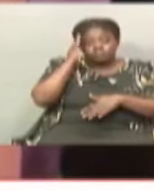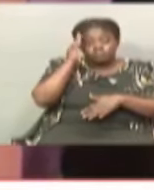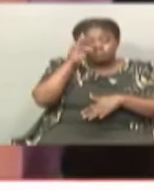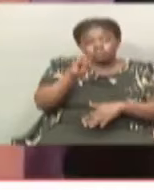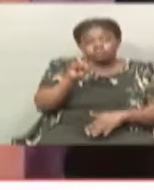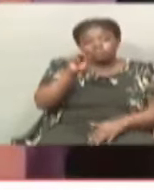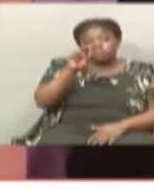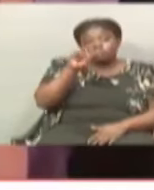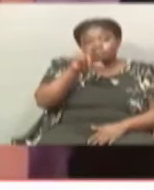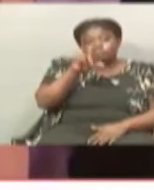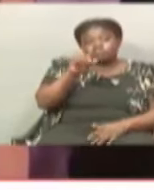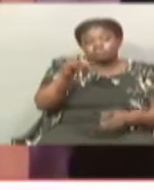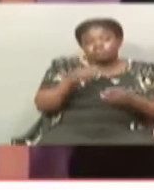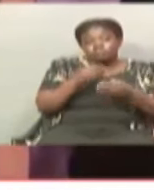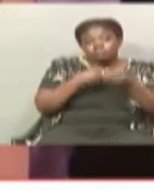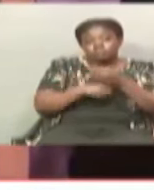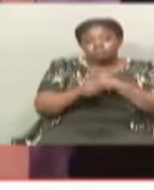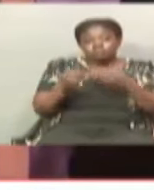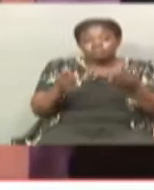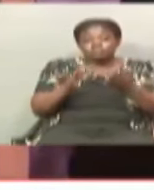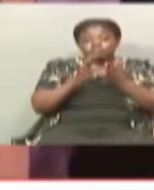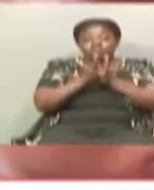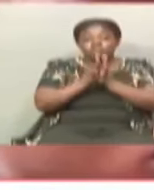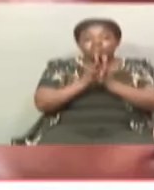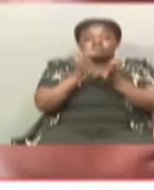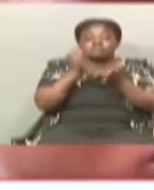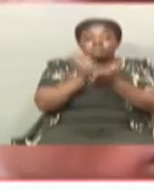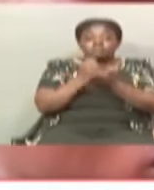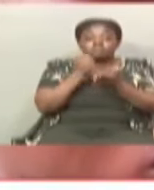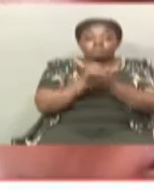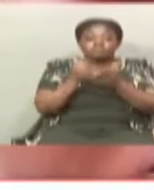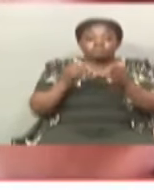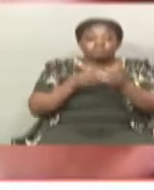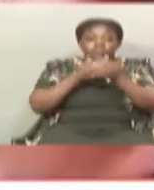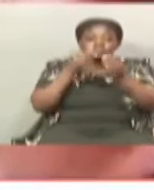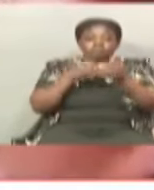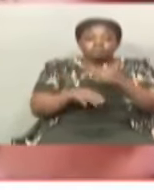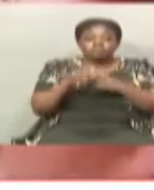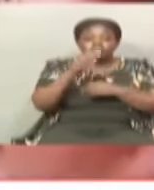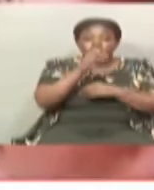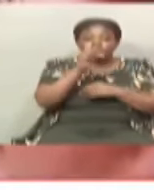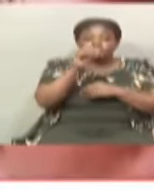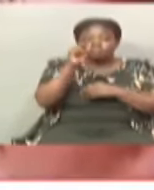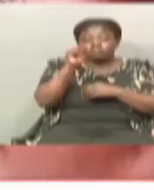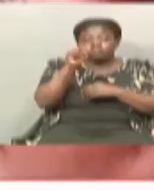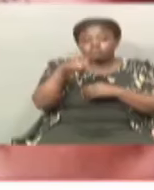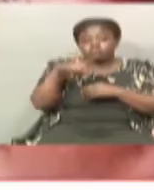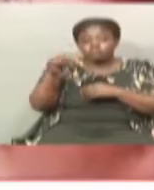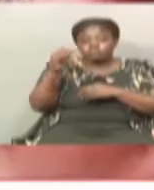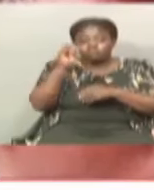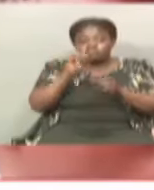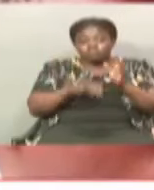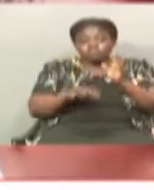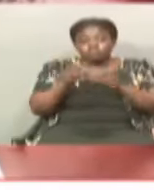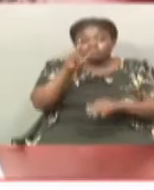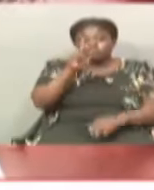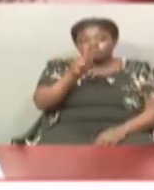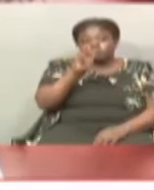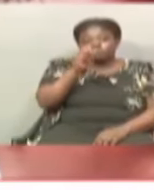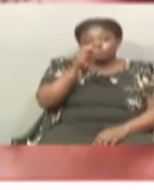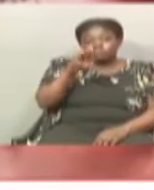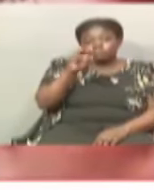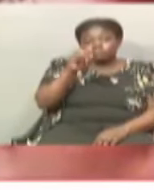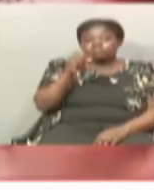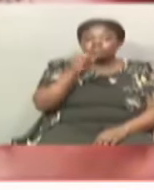era omutunzi w'eddagala ly'ekinnansi n'emmumbwa. Bamulekwa nga bakulembeddwa Chris Namuddu beekubira enduulu mu ofiisi ya Kafeero